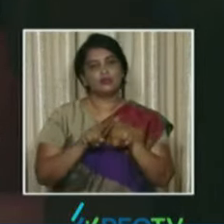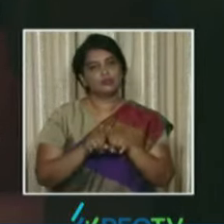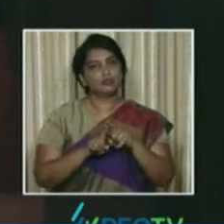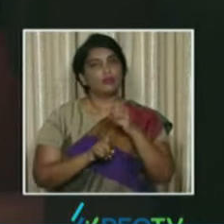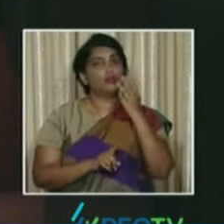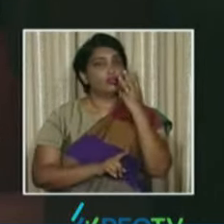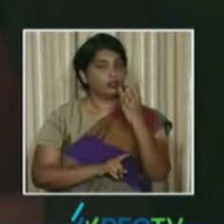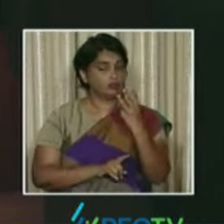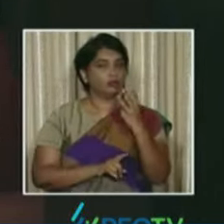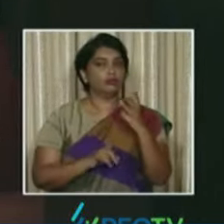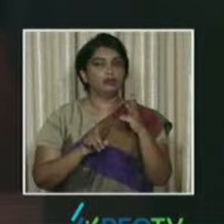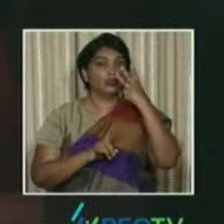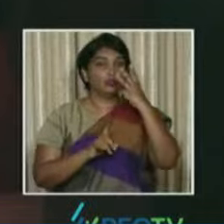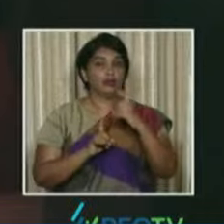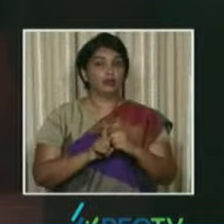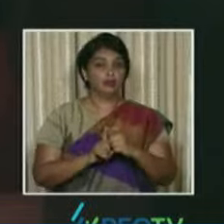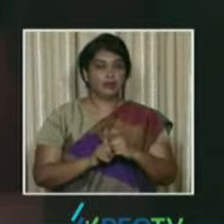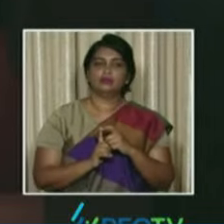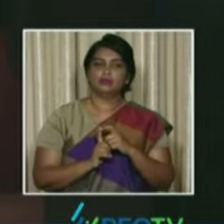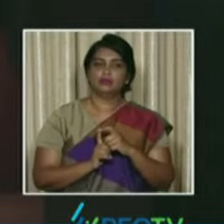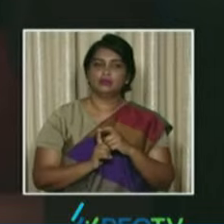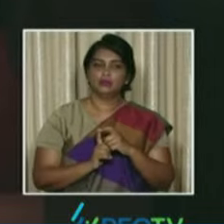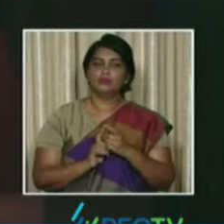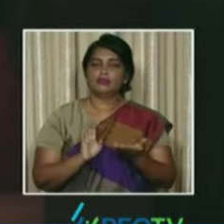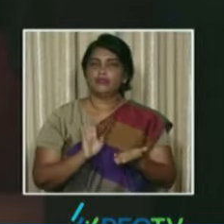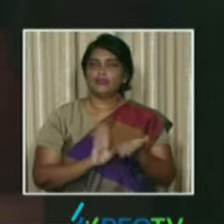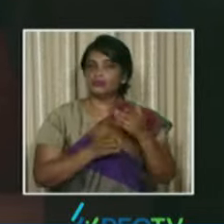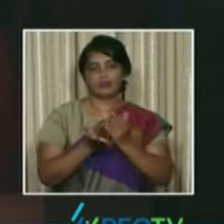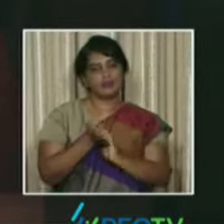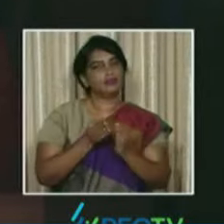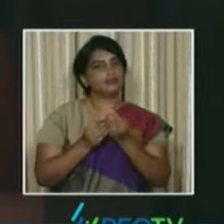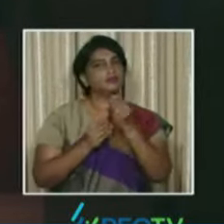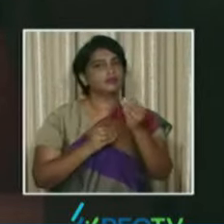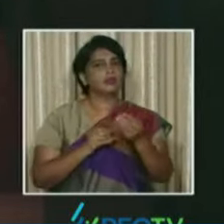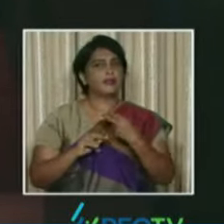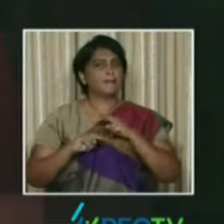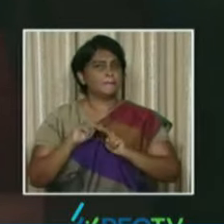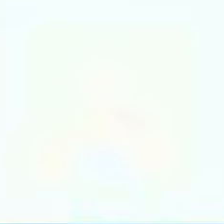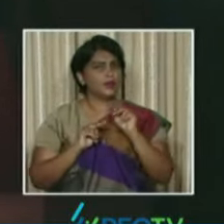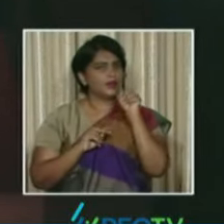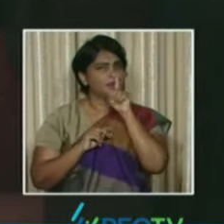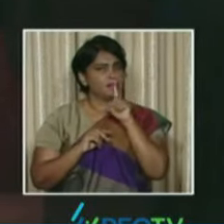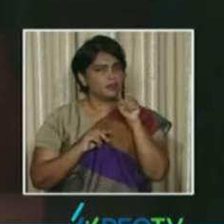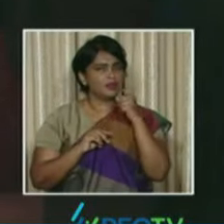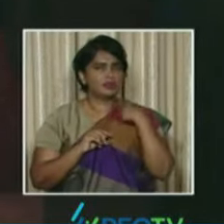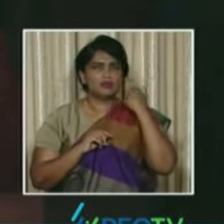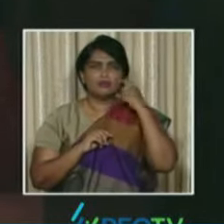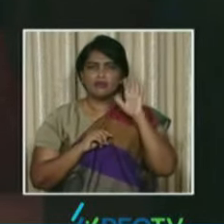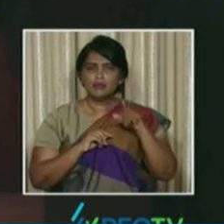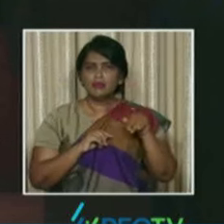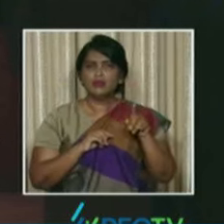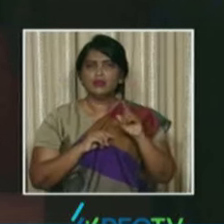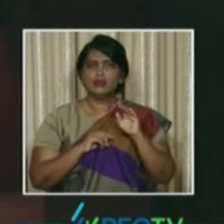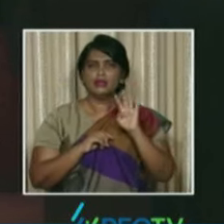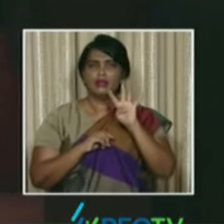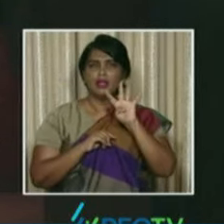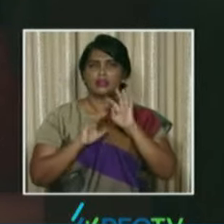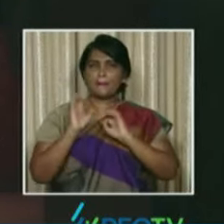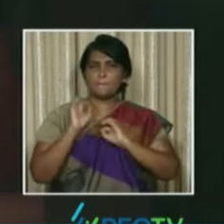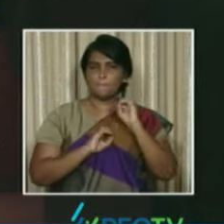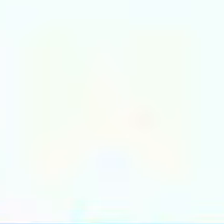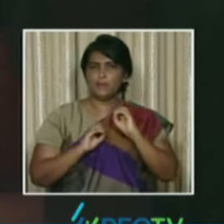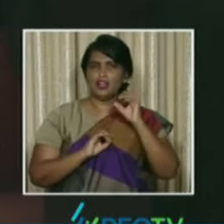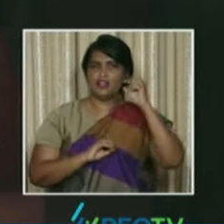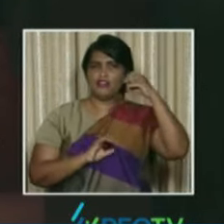3 දක්වා. ඒ කියන්නේ 3 ගුණයක් ගල වශයෙන් වැඩිපුර ගෙවන්න කියන එක. මම හිතන්නේ පෙබරවාරි මාසේ බලාපොරොත්තුවක් තියෙනවලු 104කින් විදුලි බිල